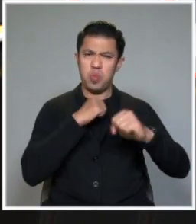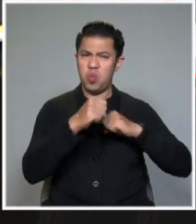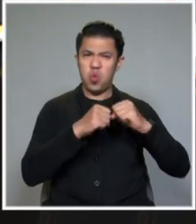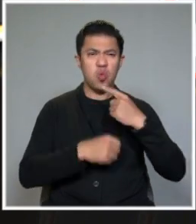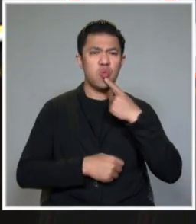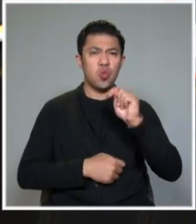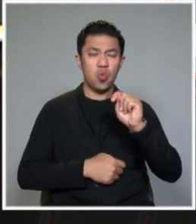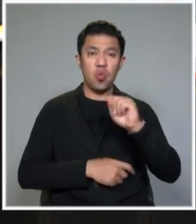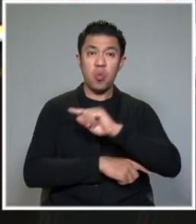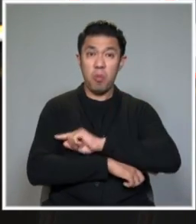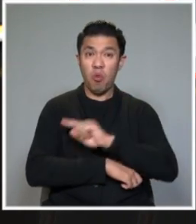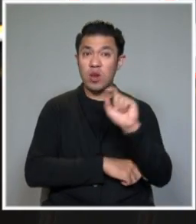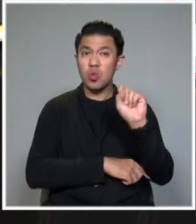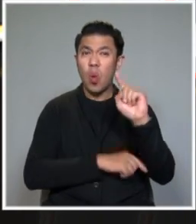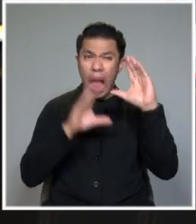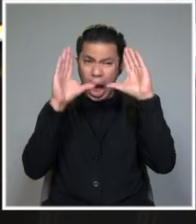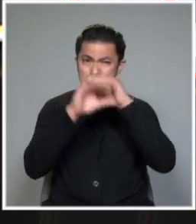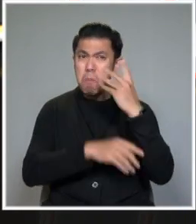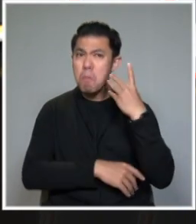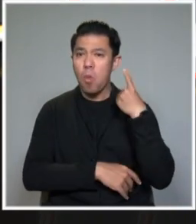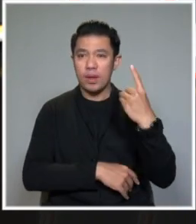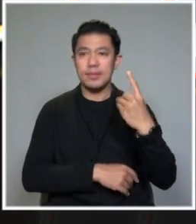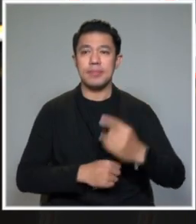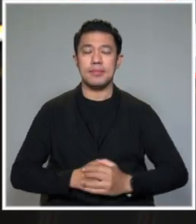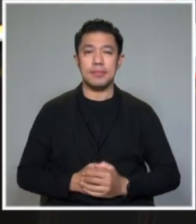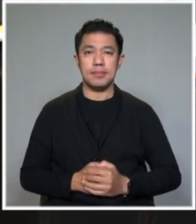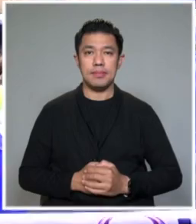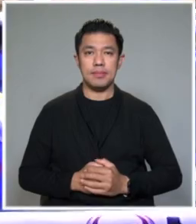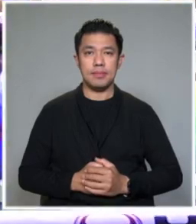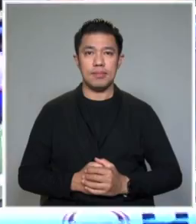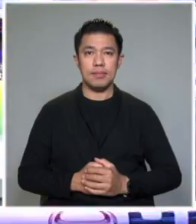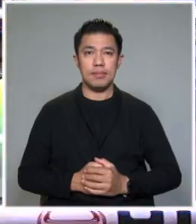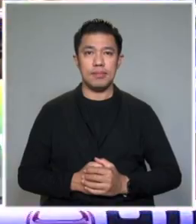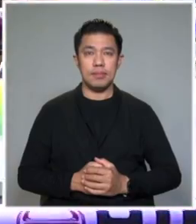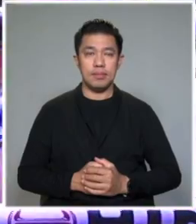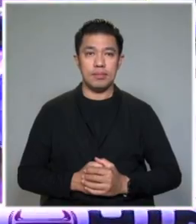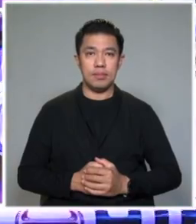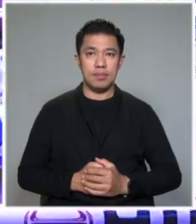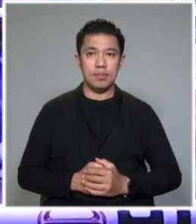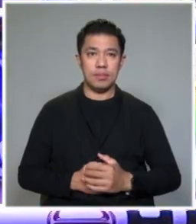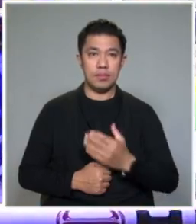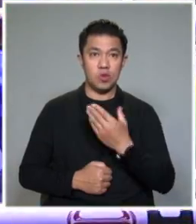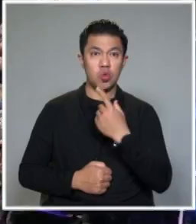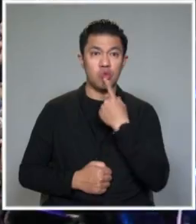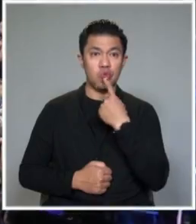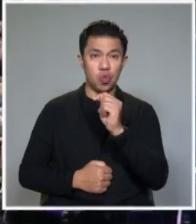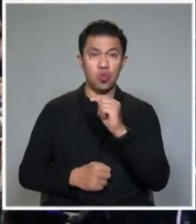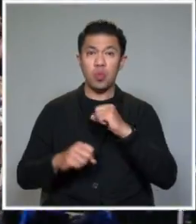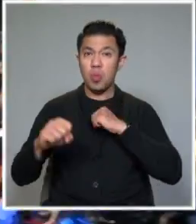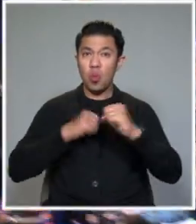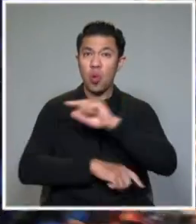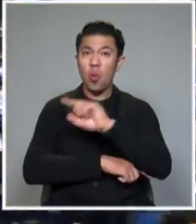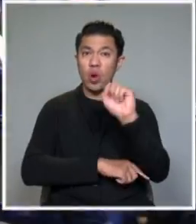ศึก True For You มวยมันวันศุกร์เมื่อค่ำคืนที่ผ่านมากันครับ วัย18ปี ศึก True For You มวยมันวันศุกร์